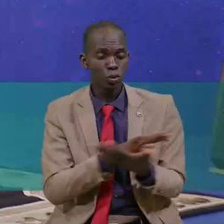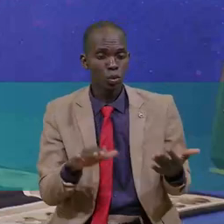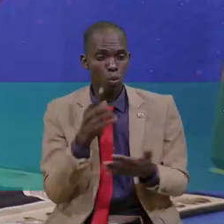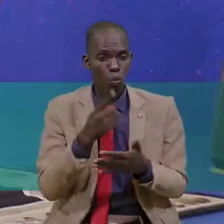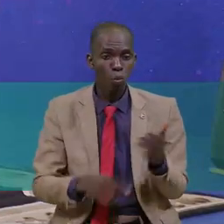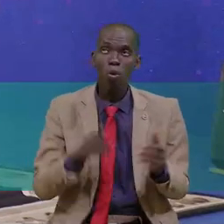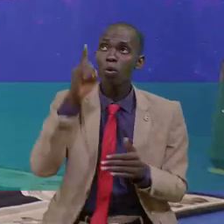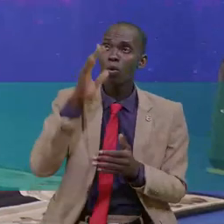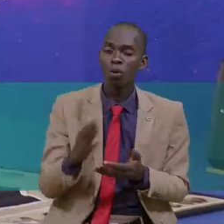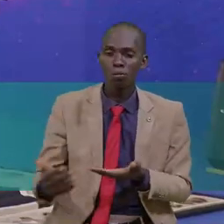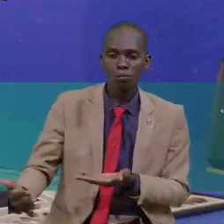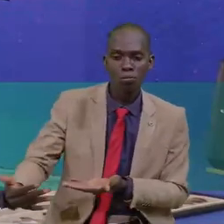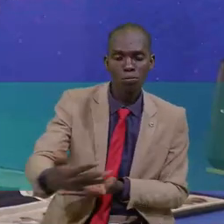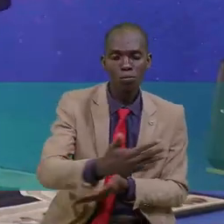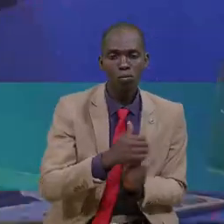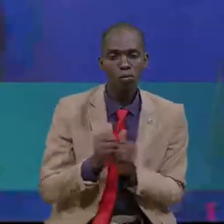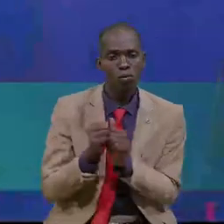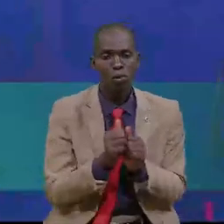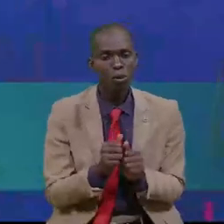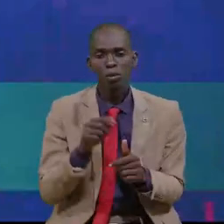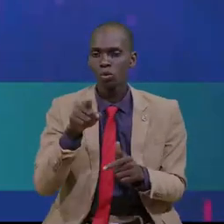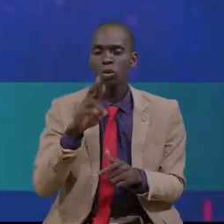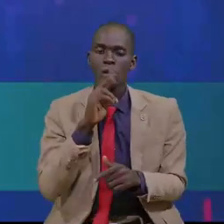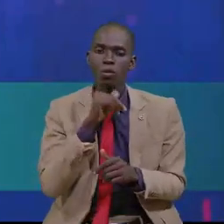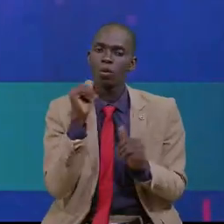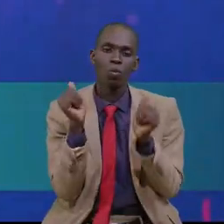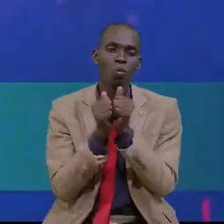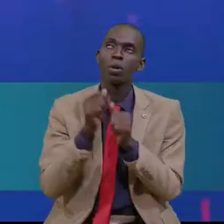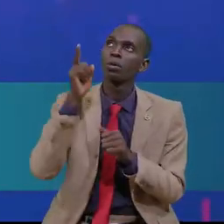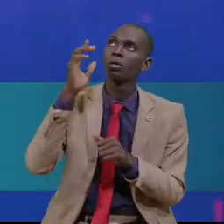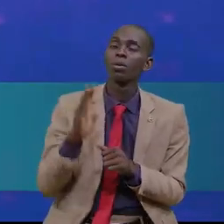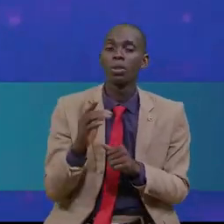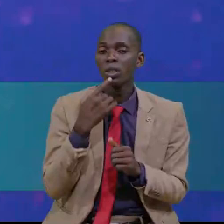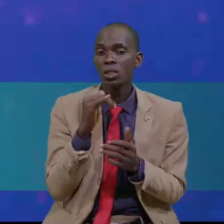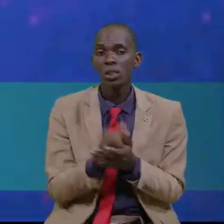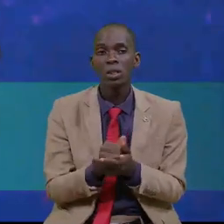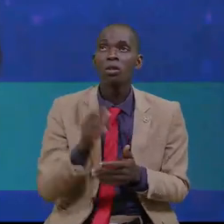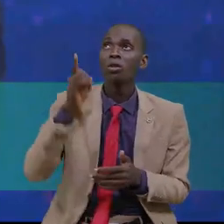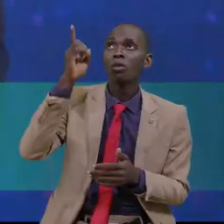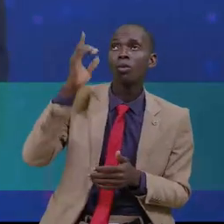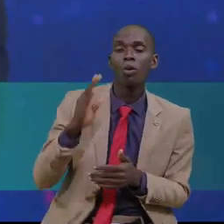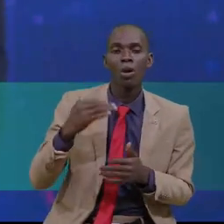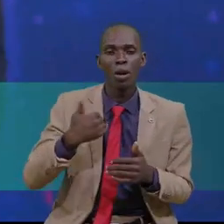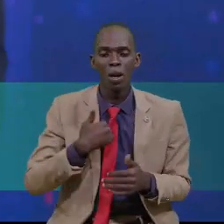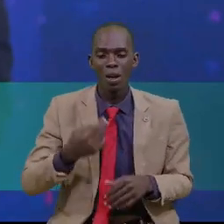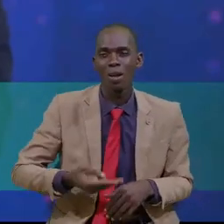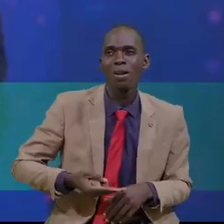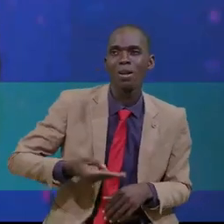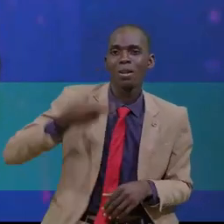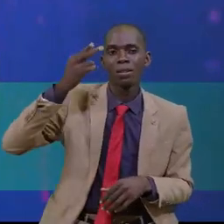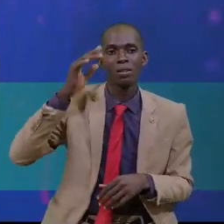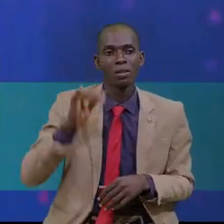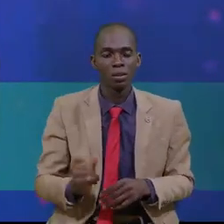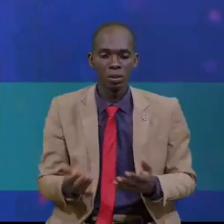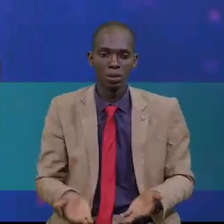ensemble, tu n'es pas de Dieu. Il dit, c'est pourquoi aussi Dieu l'a souverainement élevé et lui a